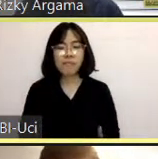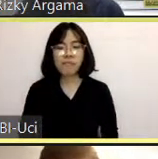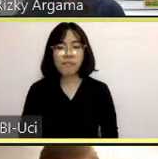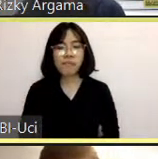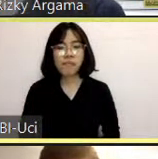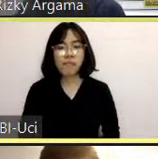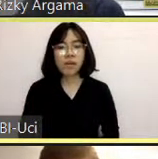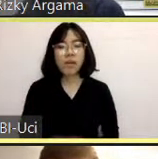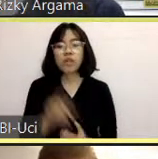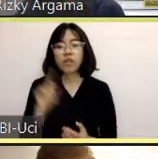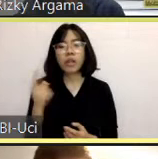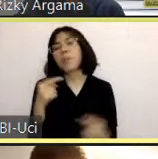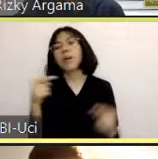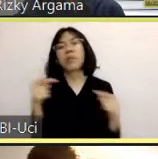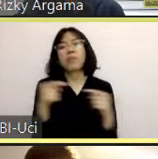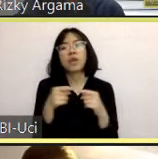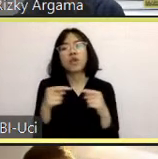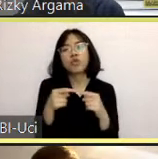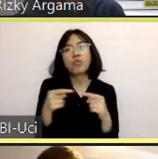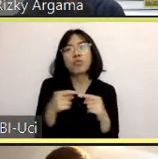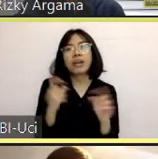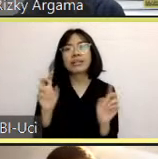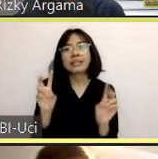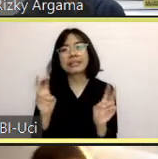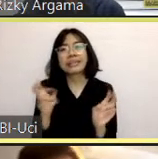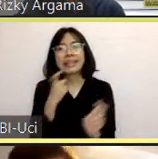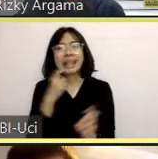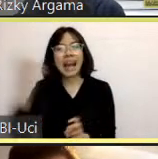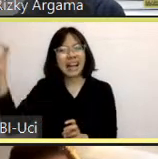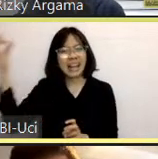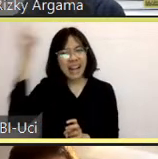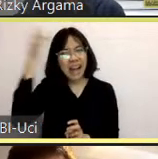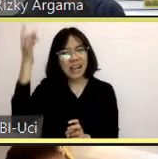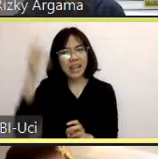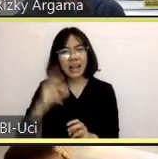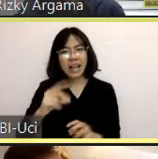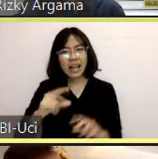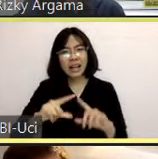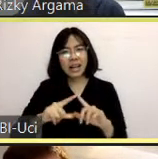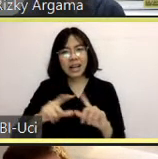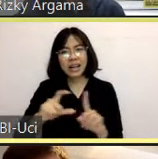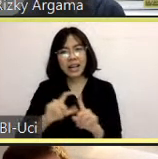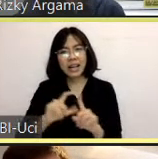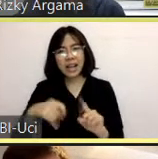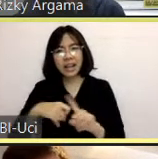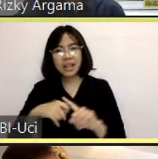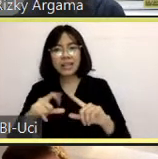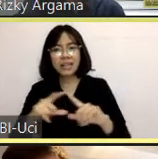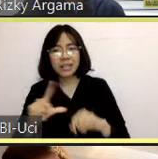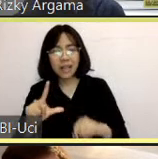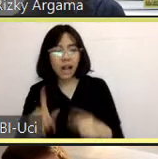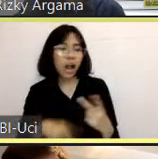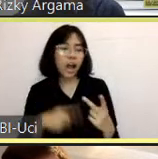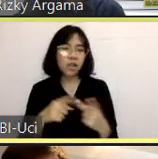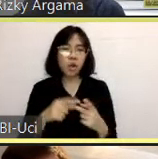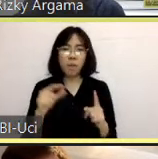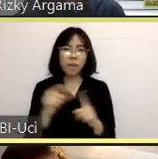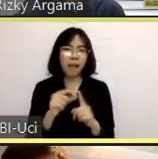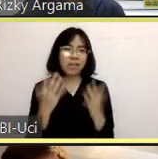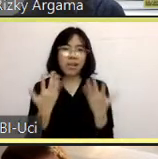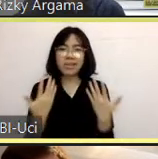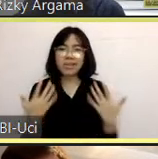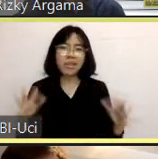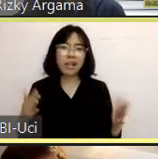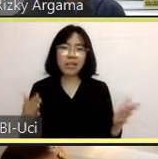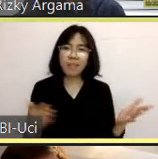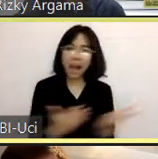isu-isu radikalisme atau isu-isu bertentangan dengan Pancasila seperti itu. Dan menarik juga